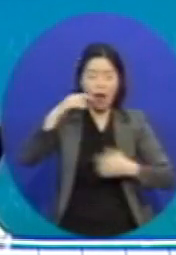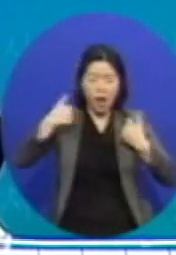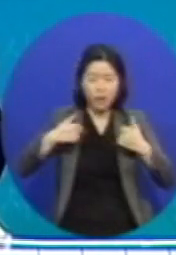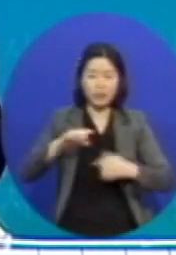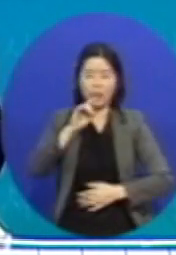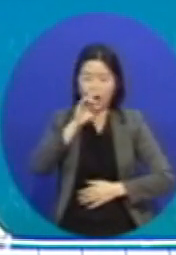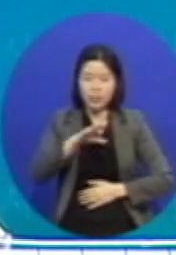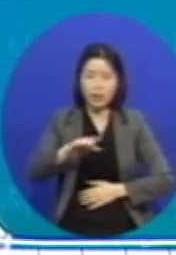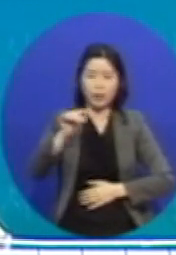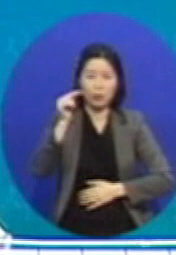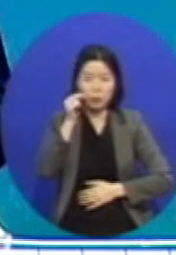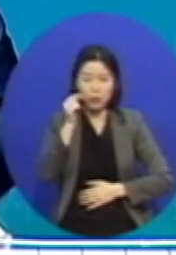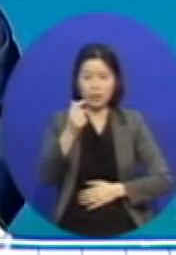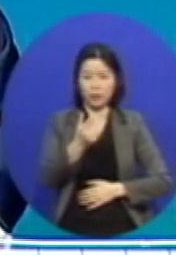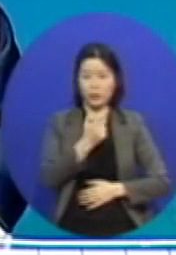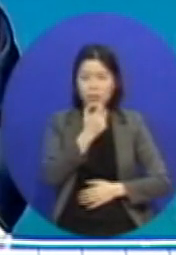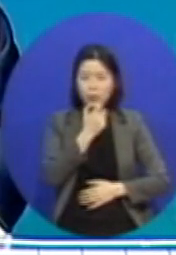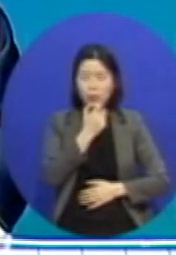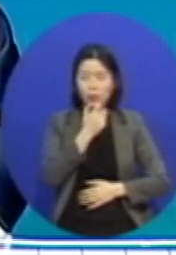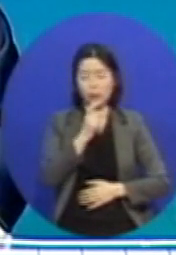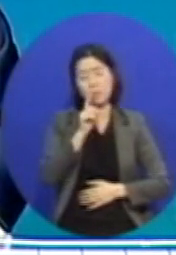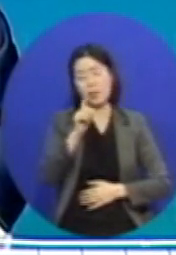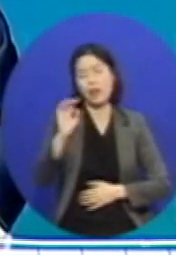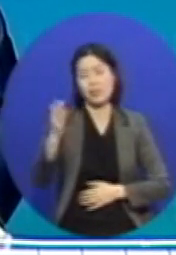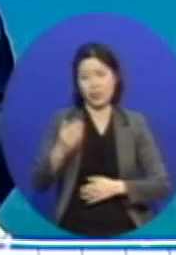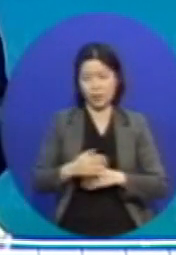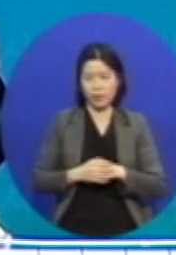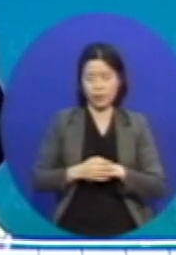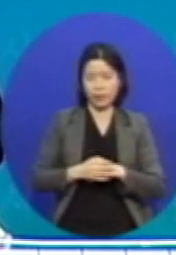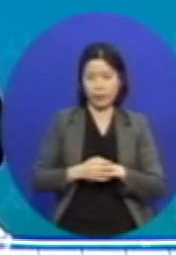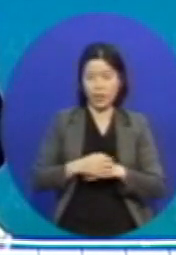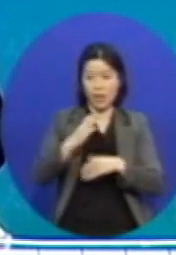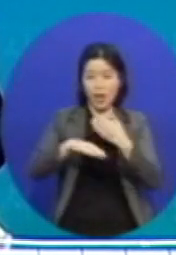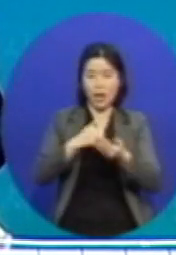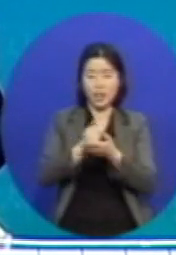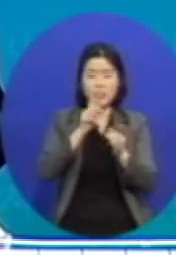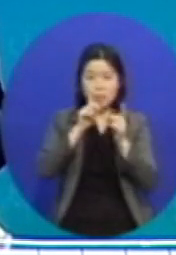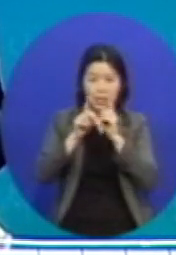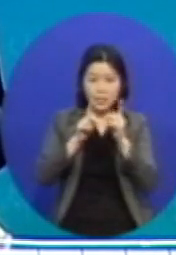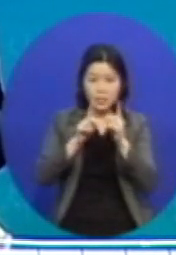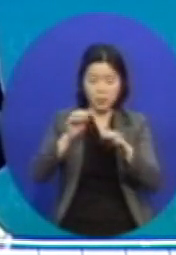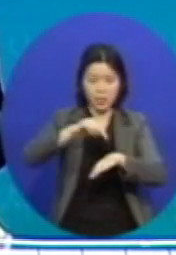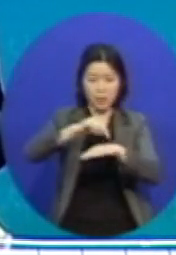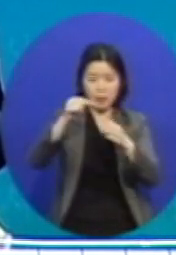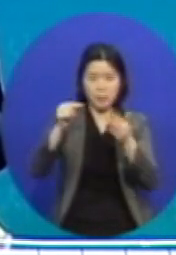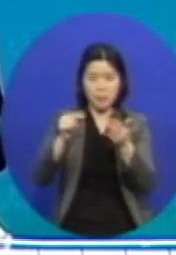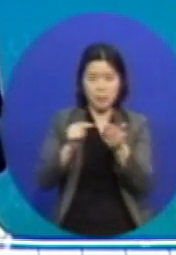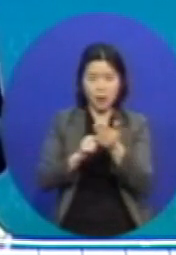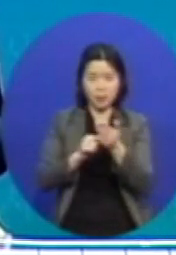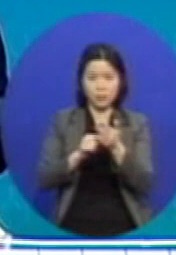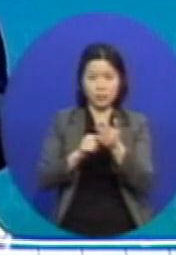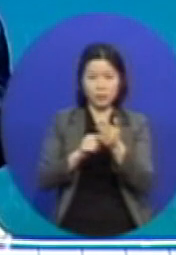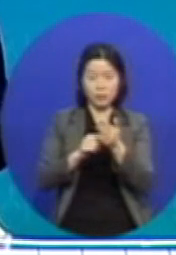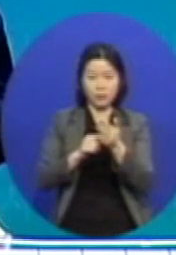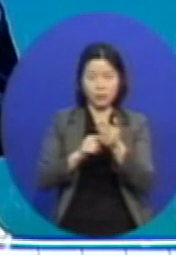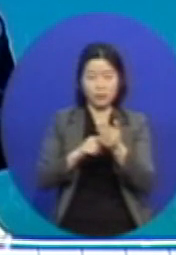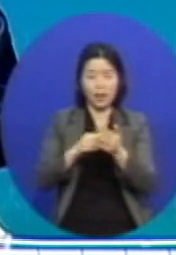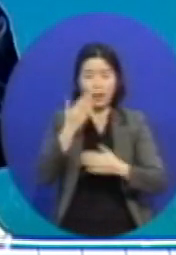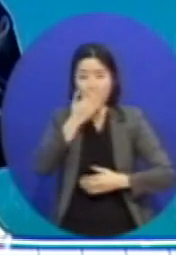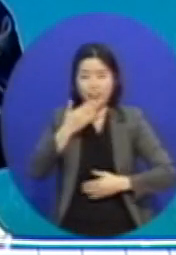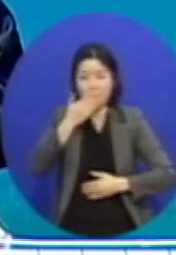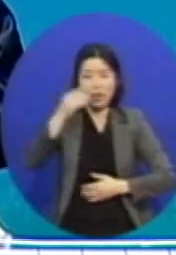못해요 싫어요 이렇게 가는 거죠 하나님의 말씀이 마음에 이렇게 달달 게